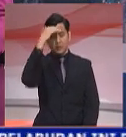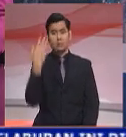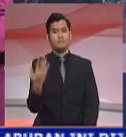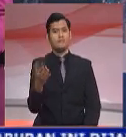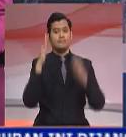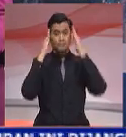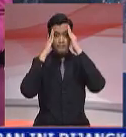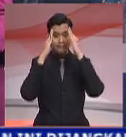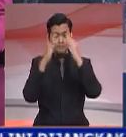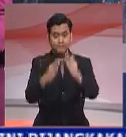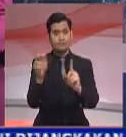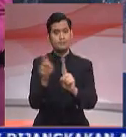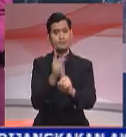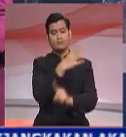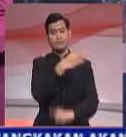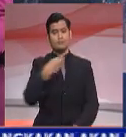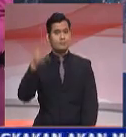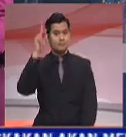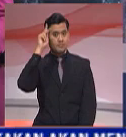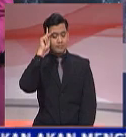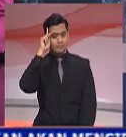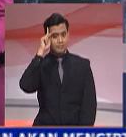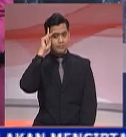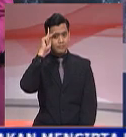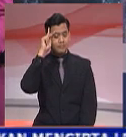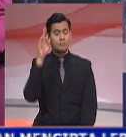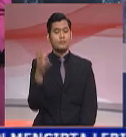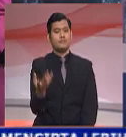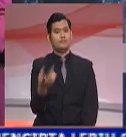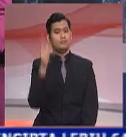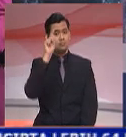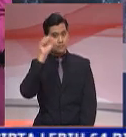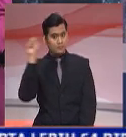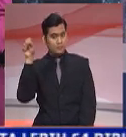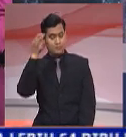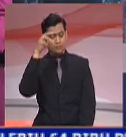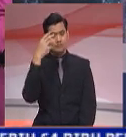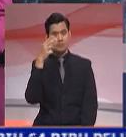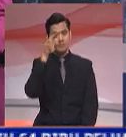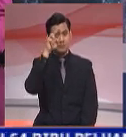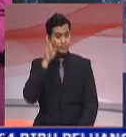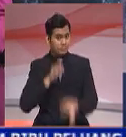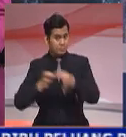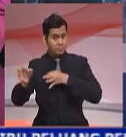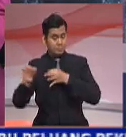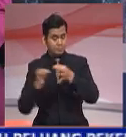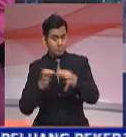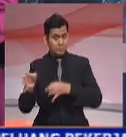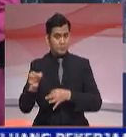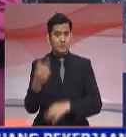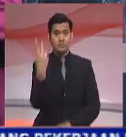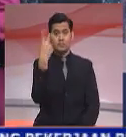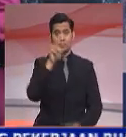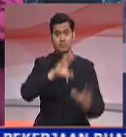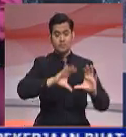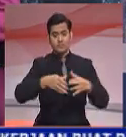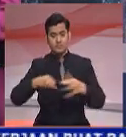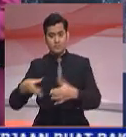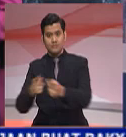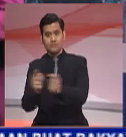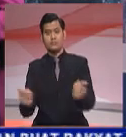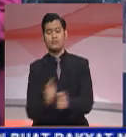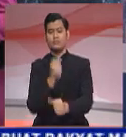Kelantan ketua pengarah kesehatan transit energi sama Abdullah menjelaskan 12 Cluster berkaitan tempat kerja